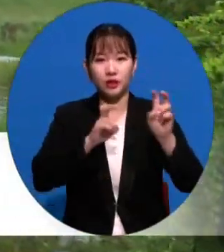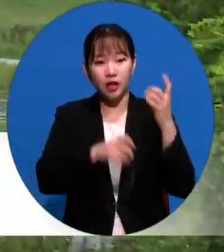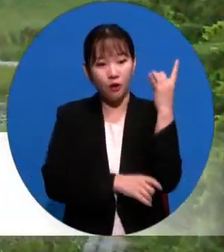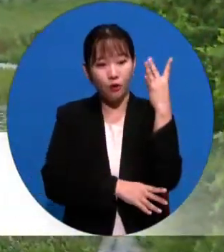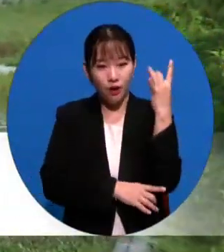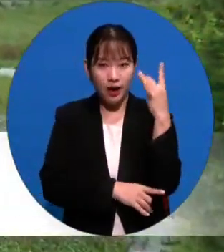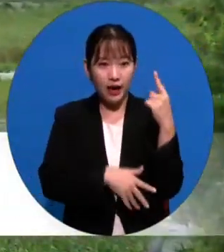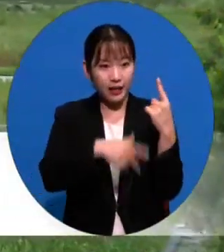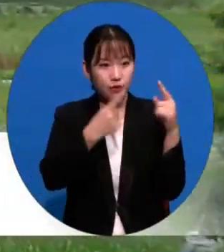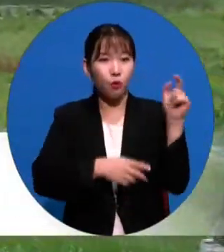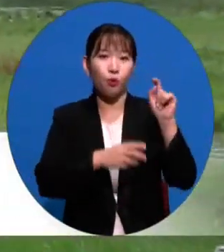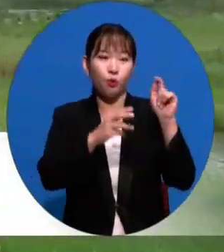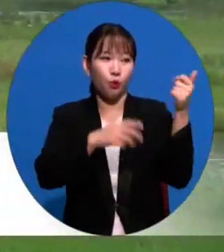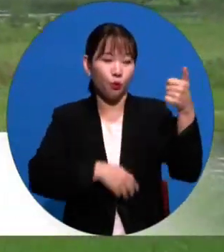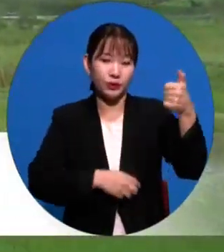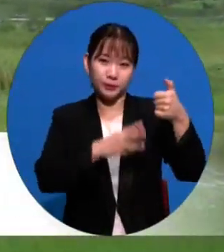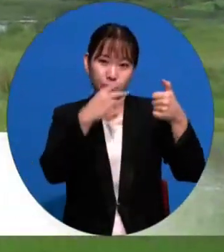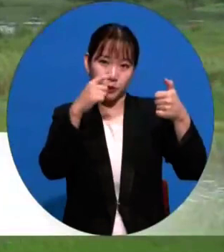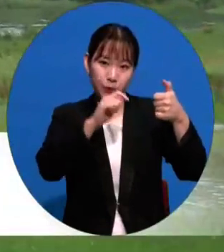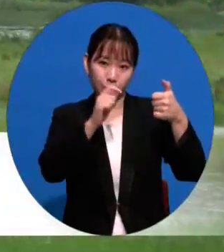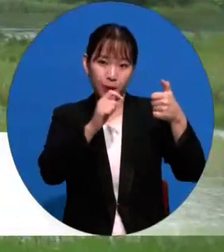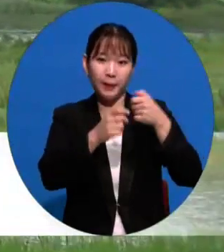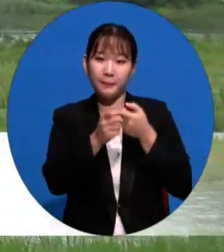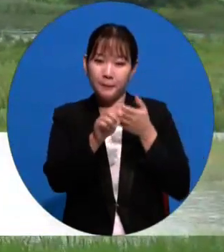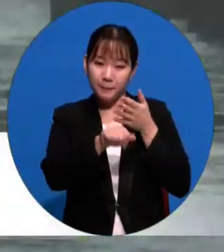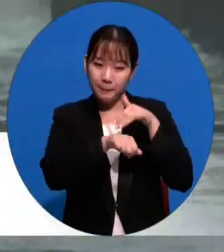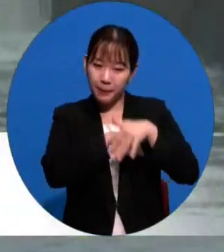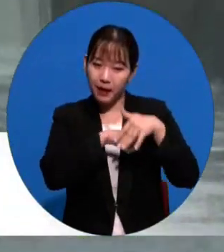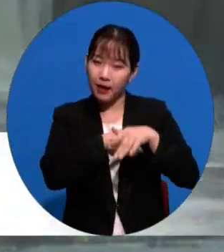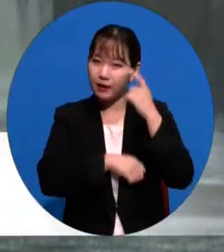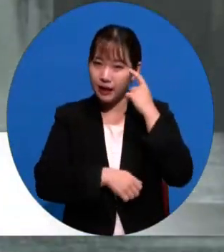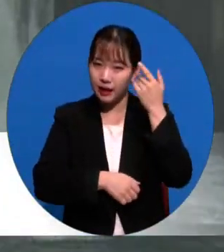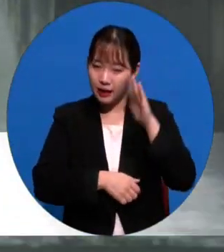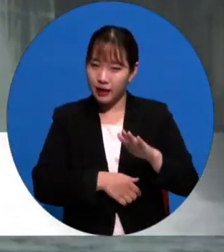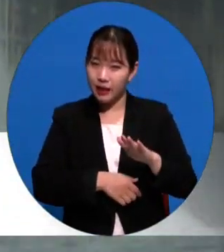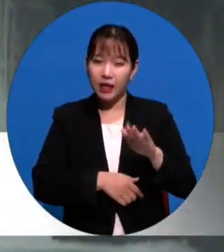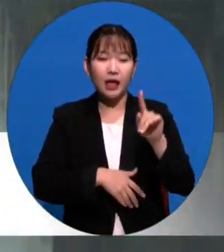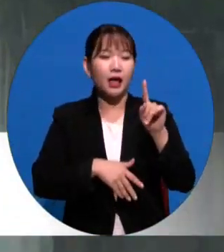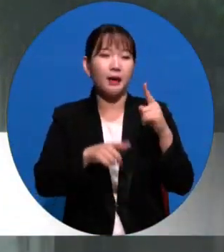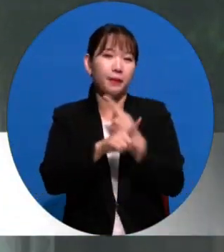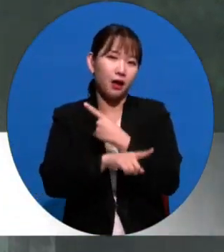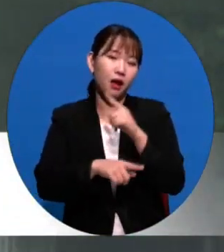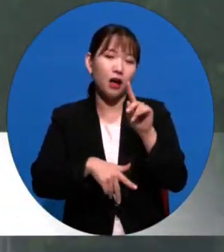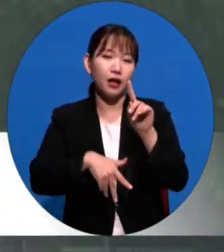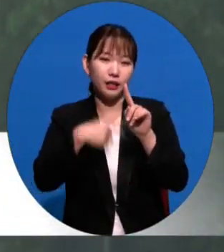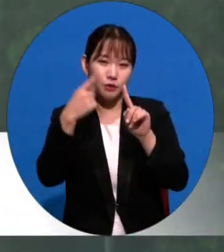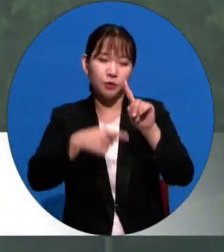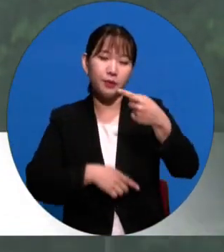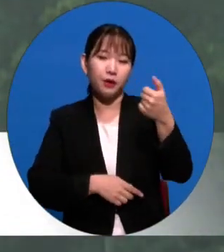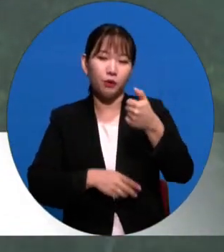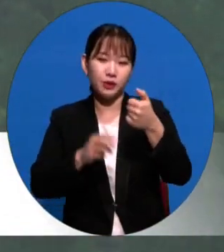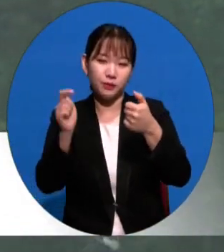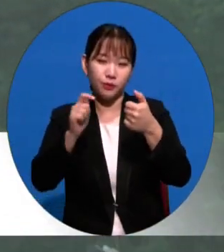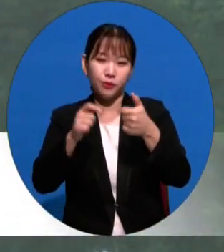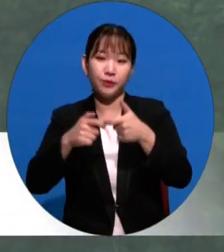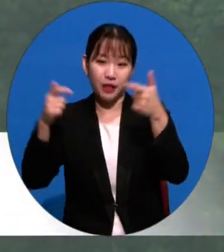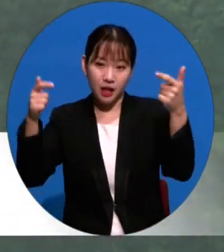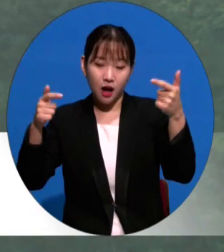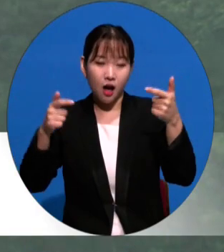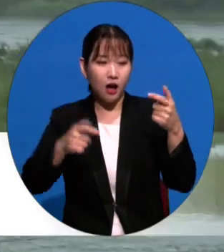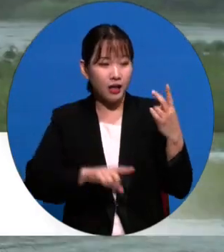당초 초당 50톤을 방류하려고 했지만 안정적인 홍수 조절을 위해 초당 150톤으로 확대했고 방류 기간도